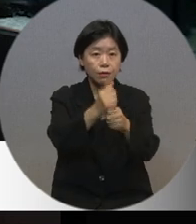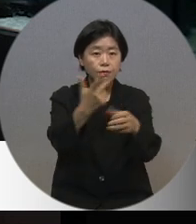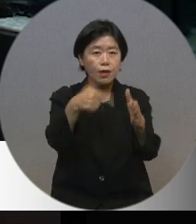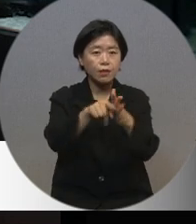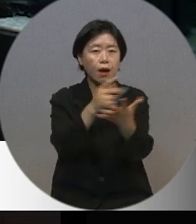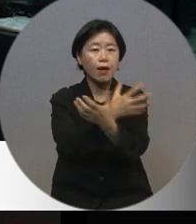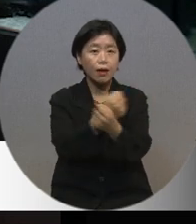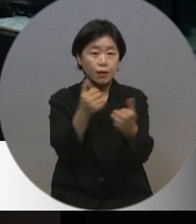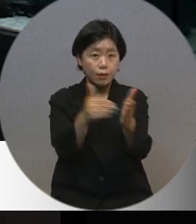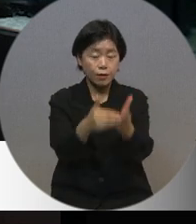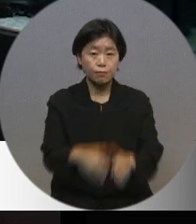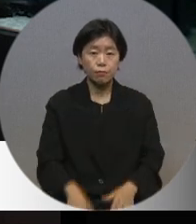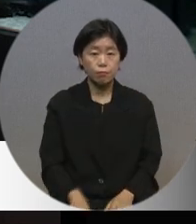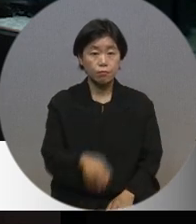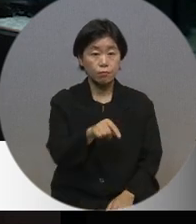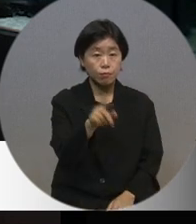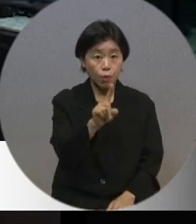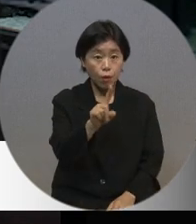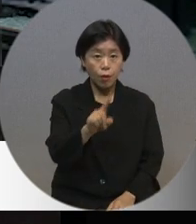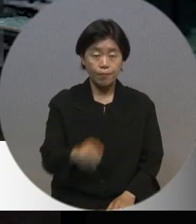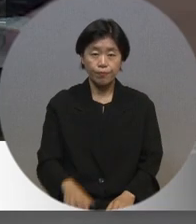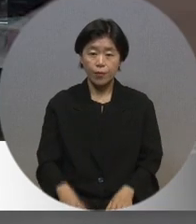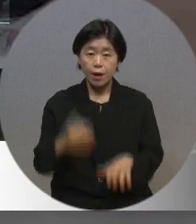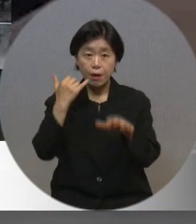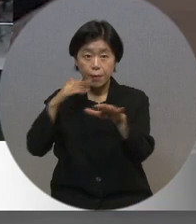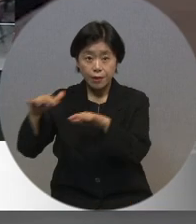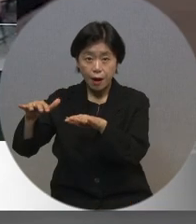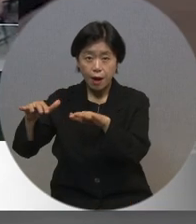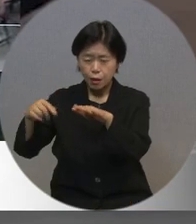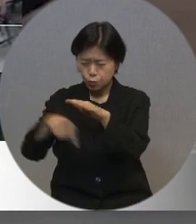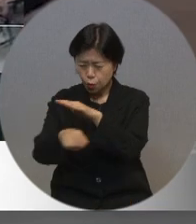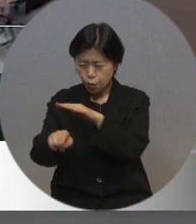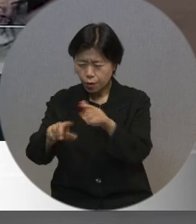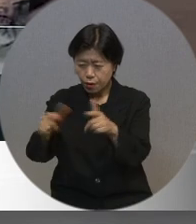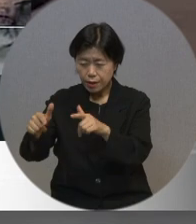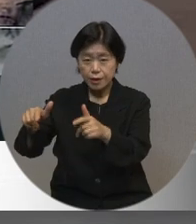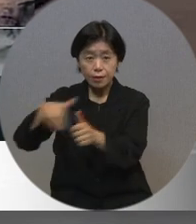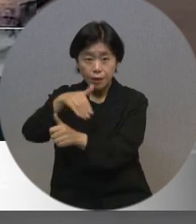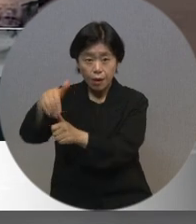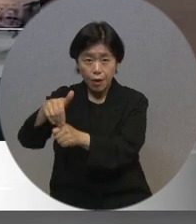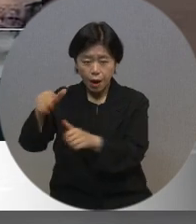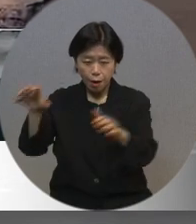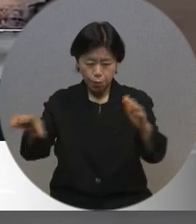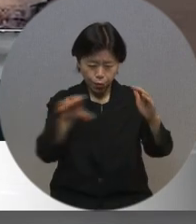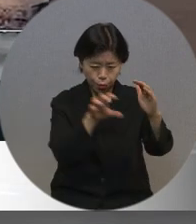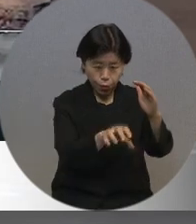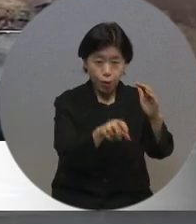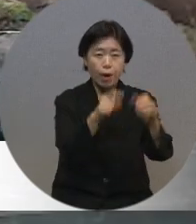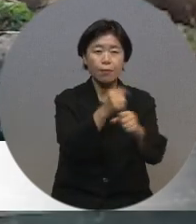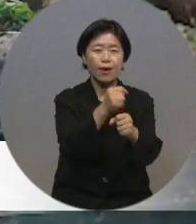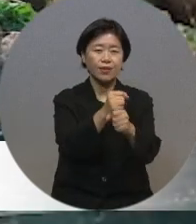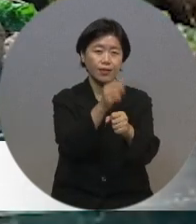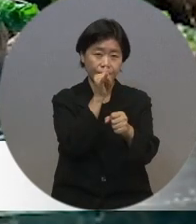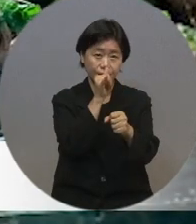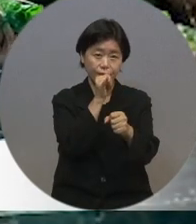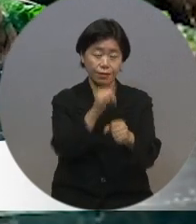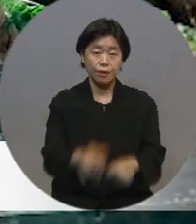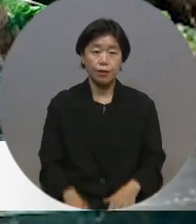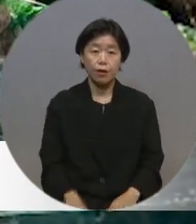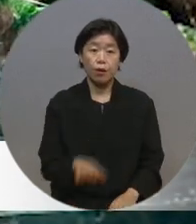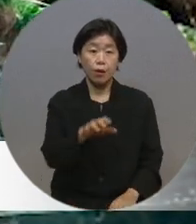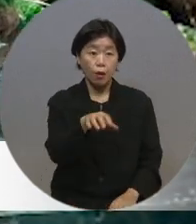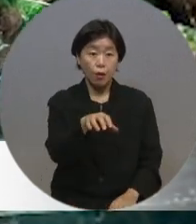아쿠아 가든은 수중 생태계를 실내에 조성해 자연과 사람이 어우러지는 문화 공간으로 이번 여수의 아쿠아